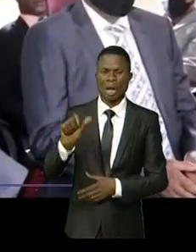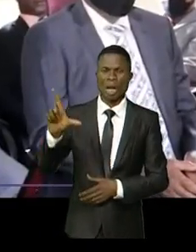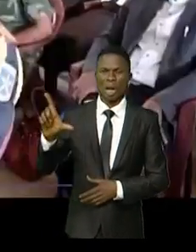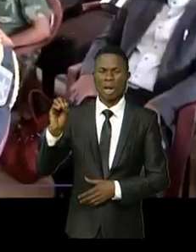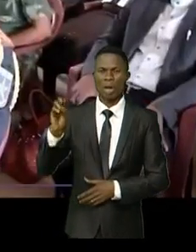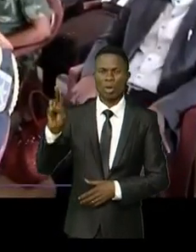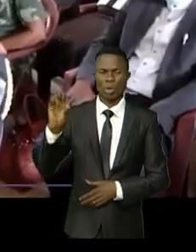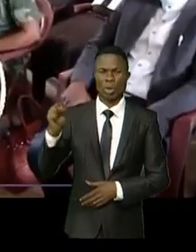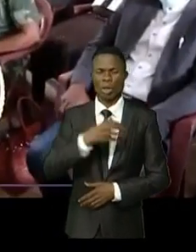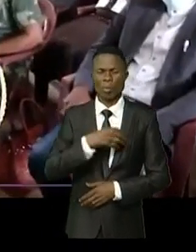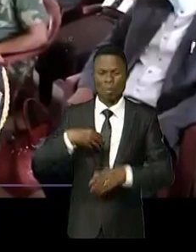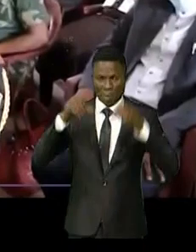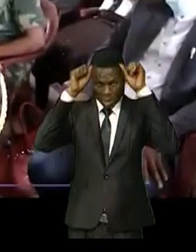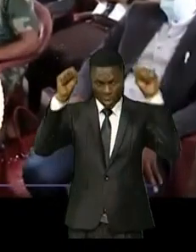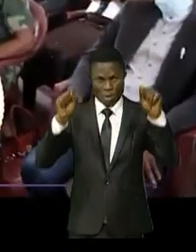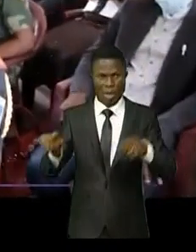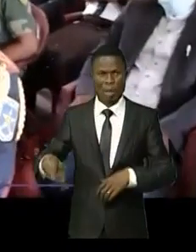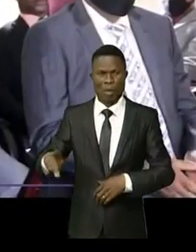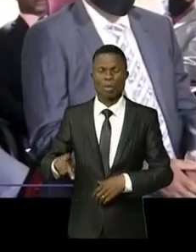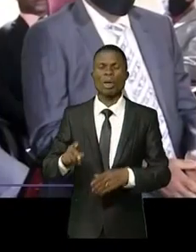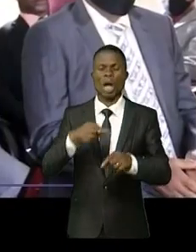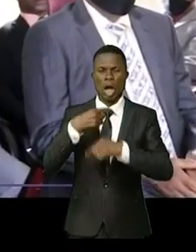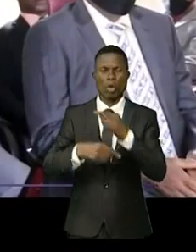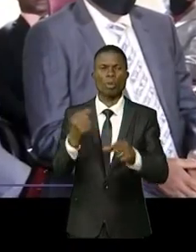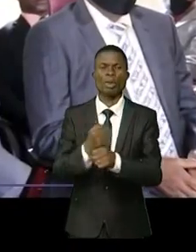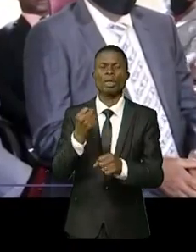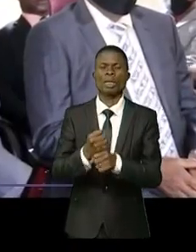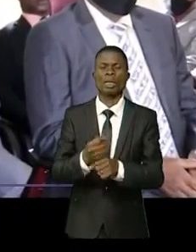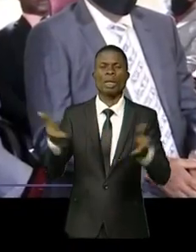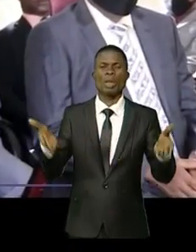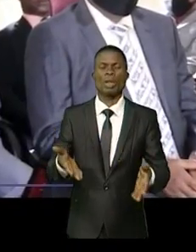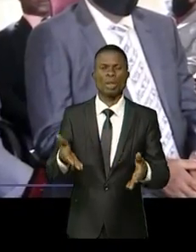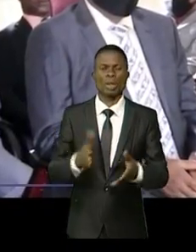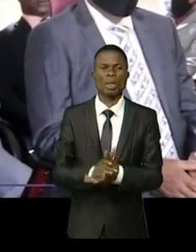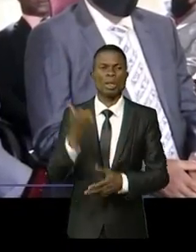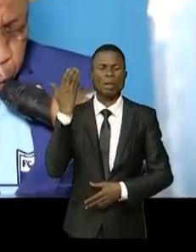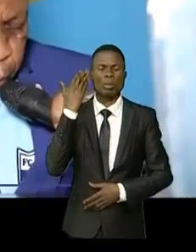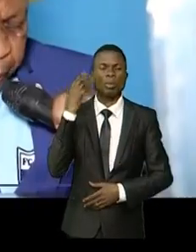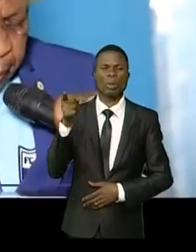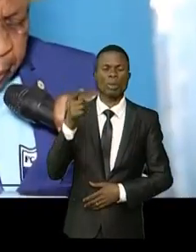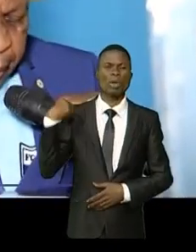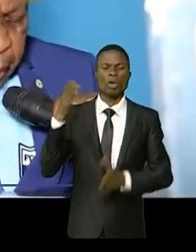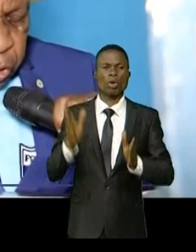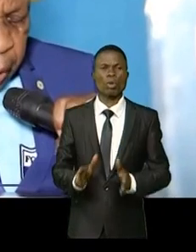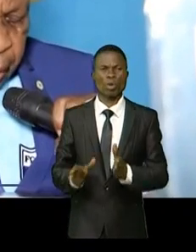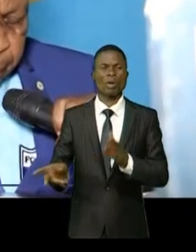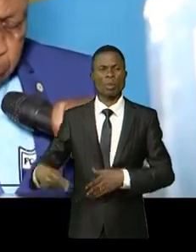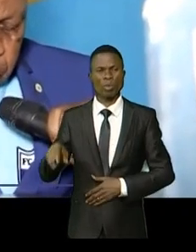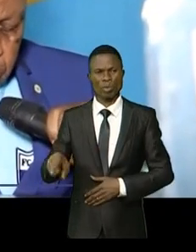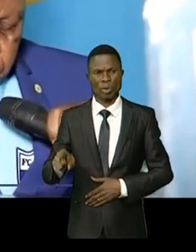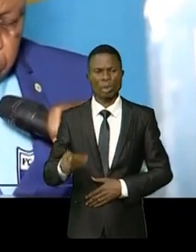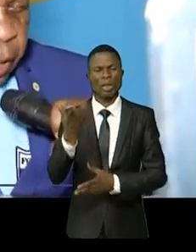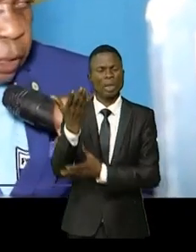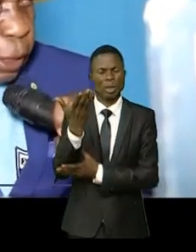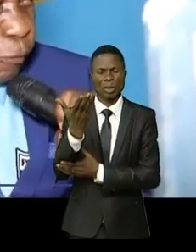Nguengue, président de l'Assemblée provinciale du Kasaï, a ouvert cette session en présence de Dieudonné Piémé, gouverneur de la province. Il a